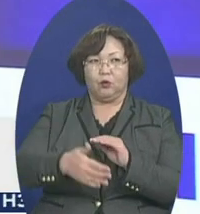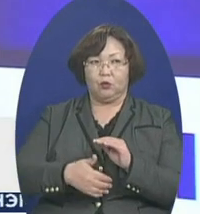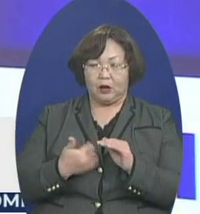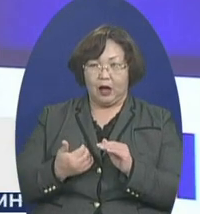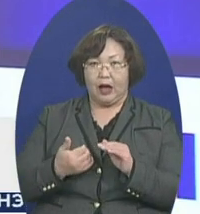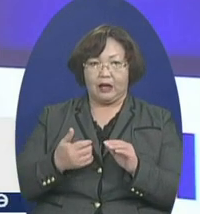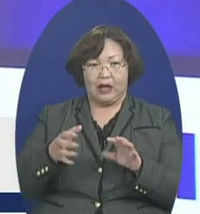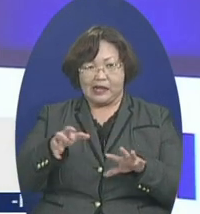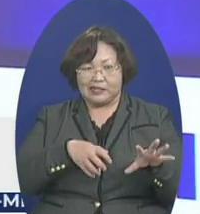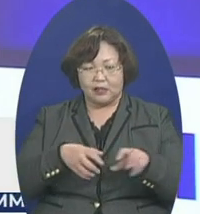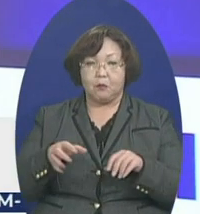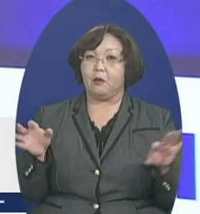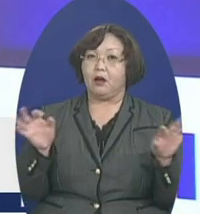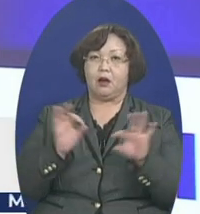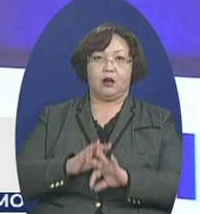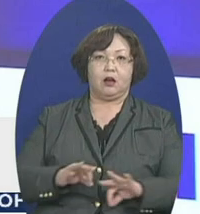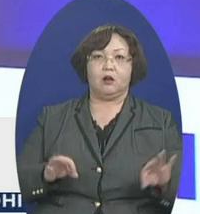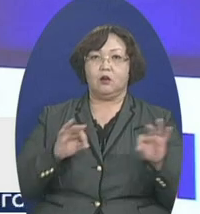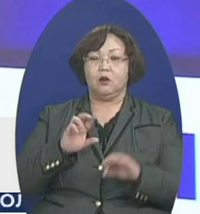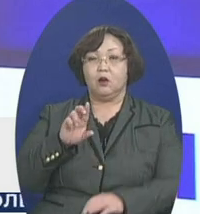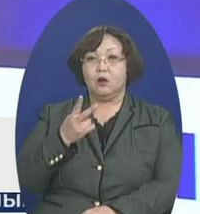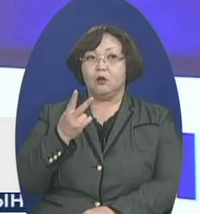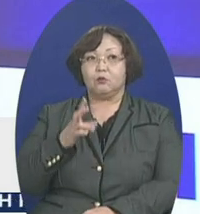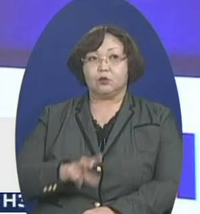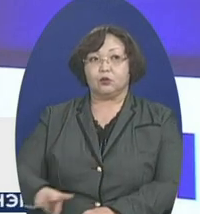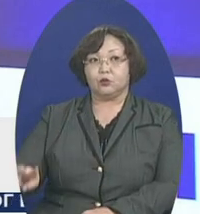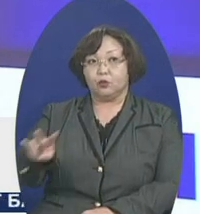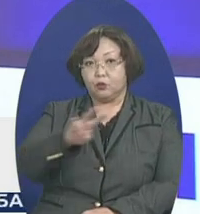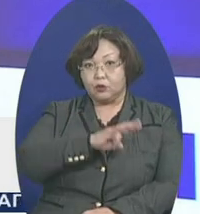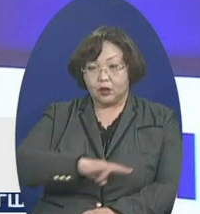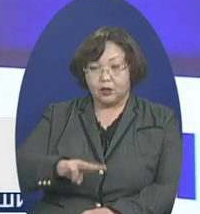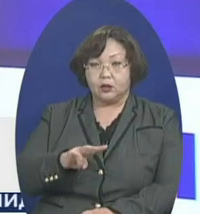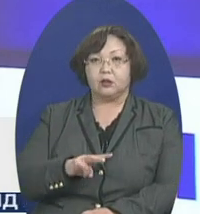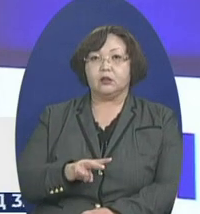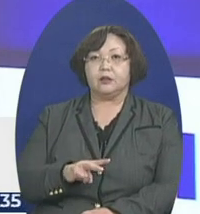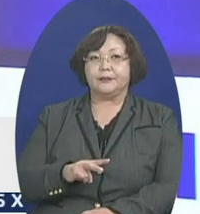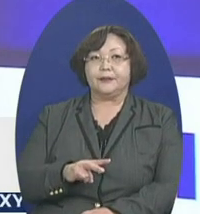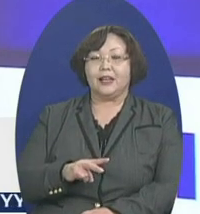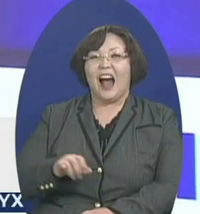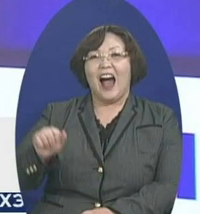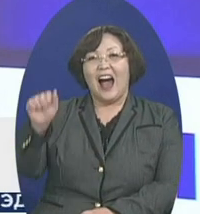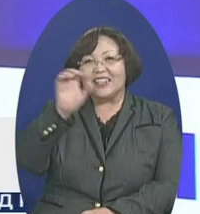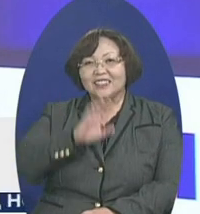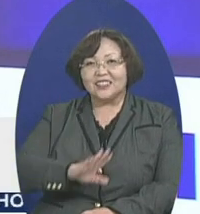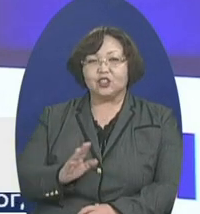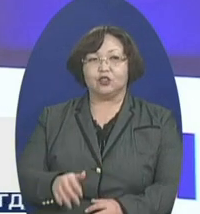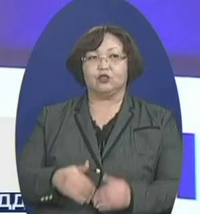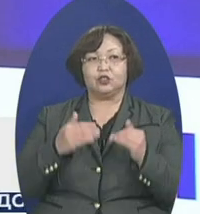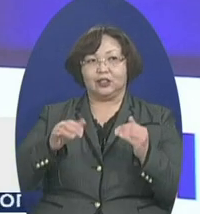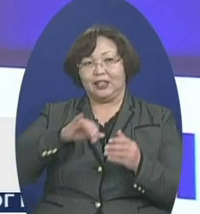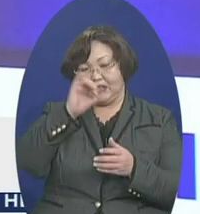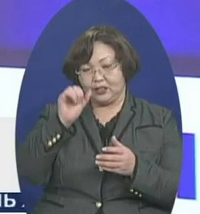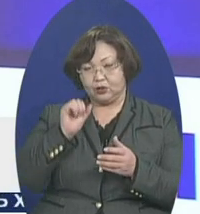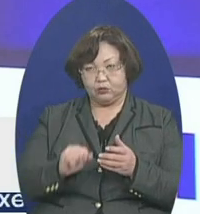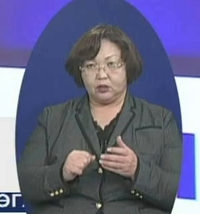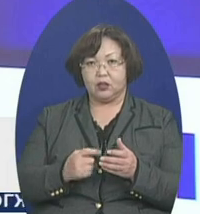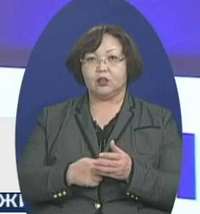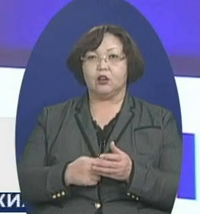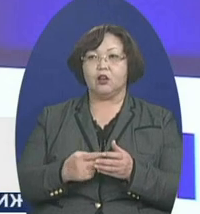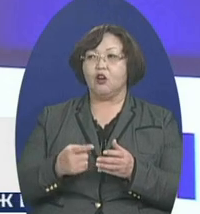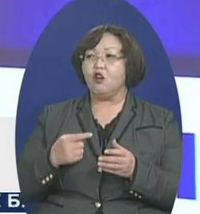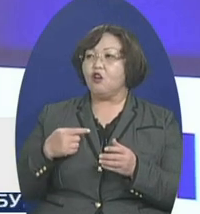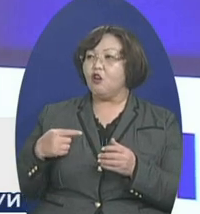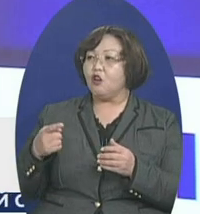болно. Энэ бүс нутгийнхаа хэмжээнд төдийгүй энэ зүүн хойд Азийн одоо бүс нутгийн хөгжлийн асуудал за ингээд одоо хойд